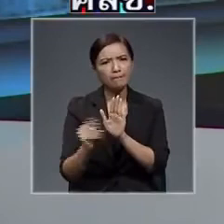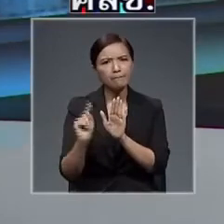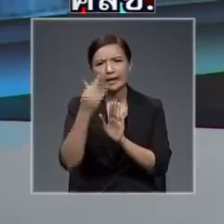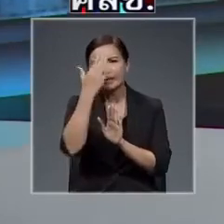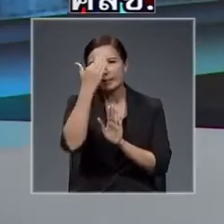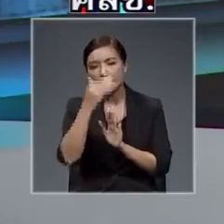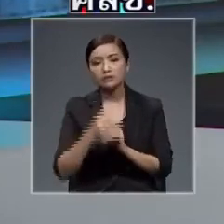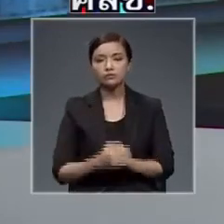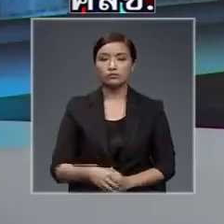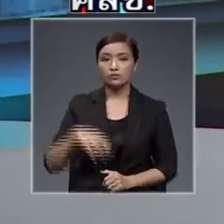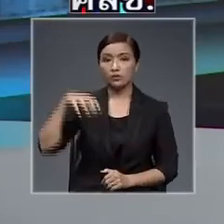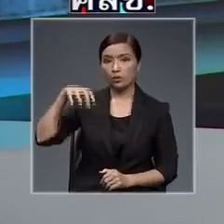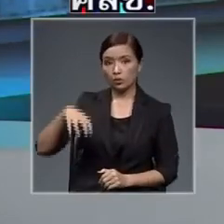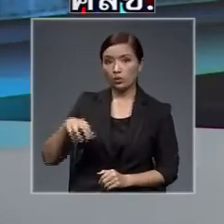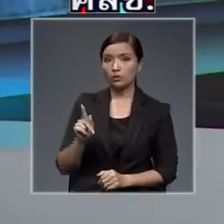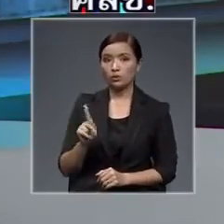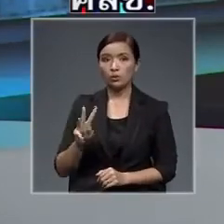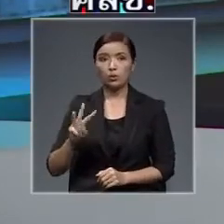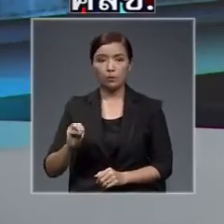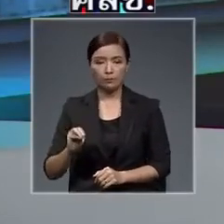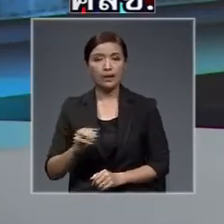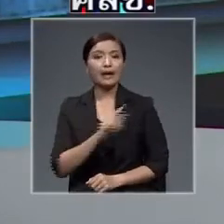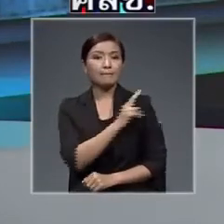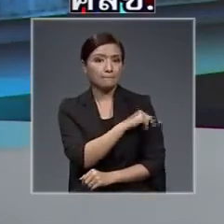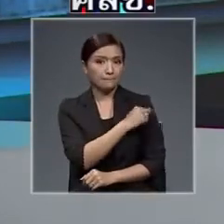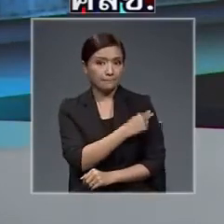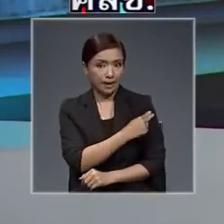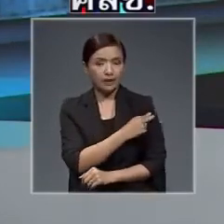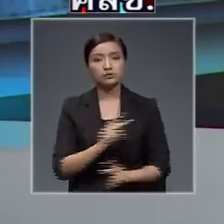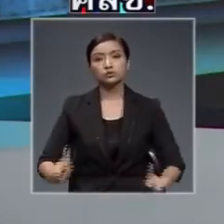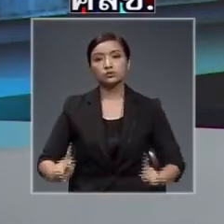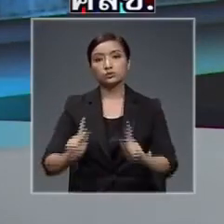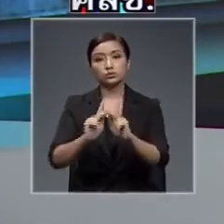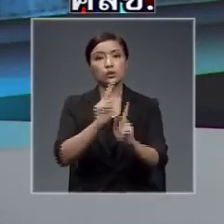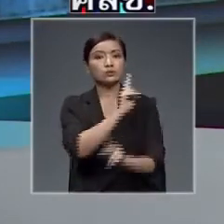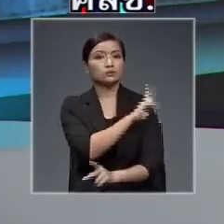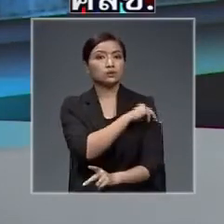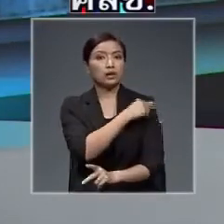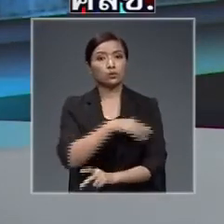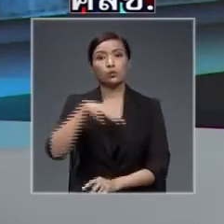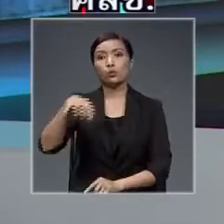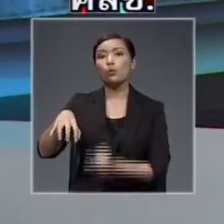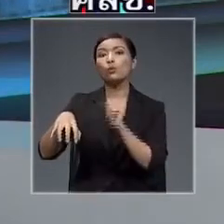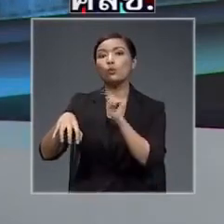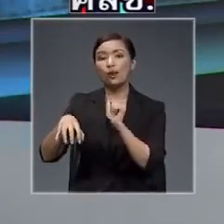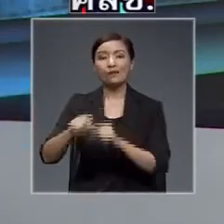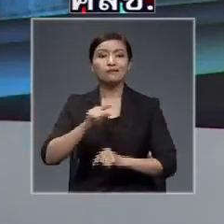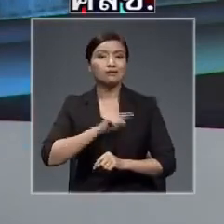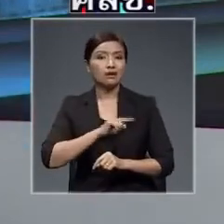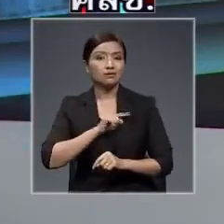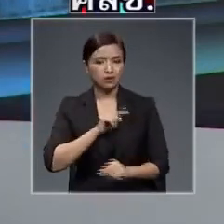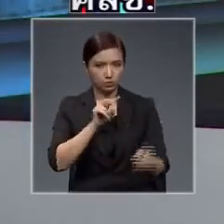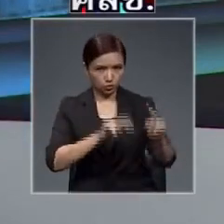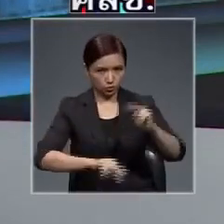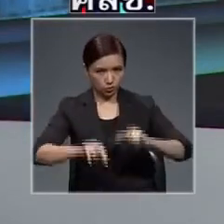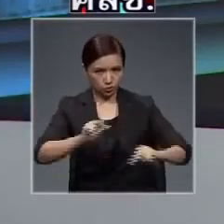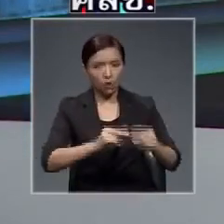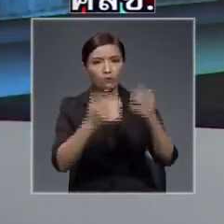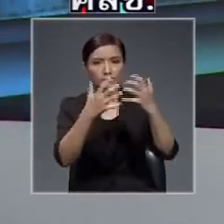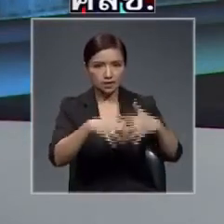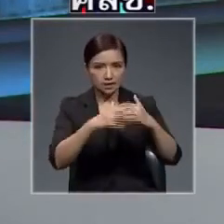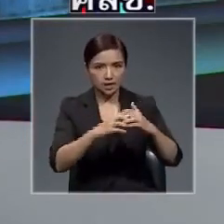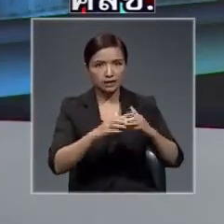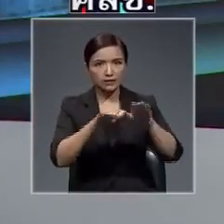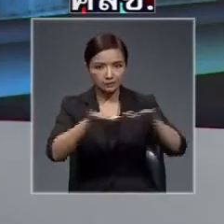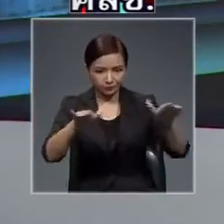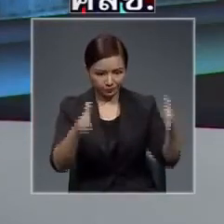กรมวิทยาศาสตร์การแพทย์สังกัดกระทรวงสาธารณสุขนะคะมีหน้าที่ที่จะตรวจสภาพตัวเครื่องเท่